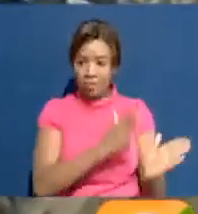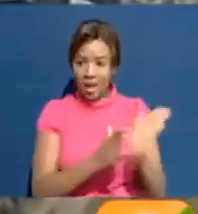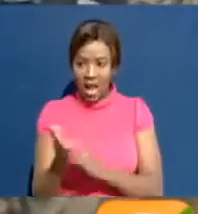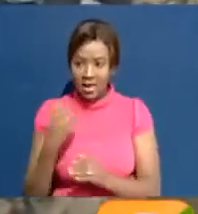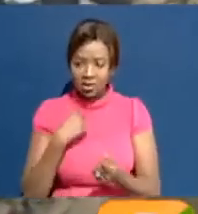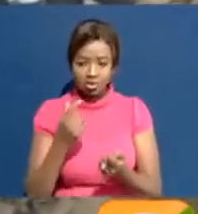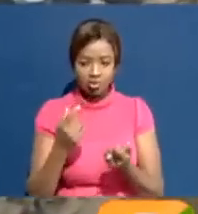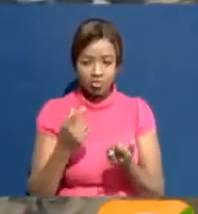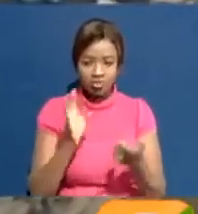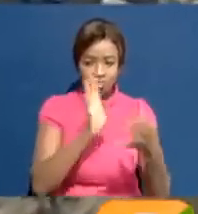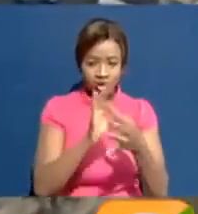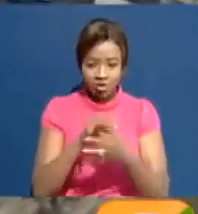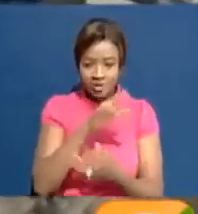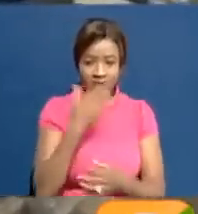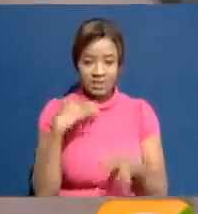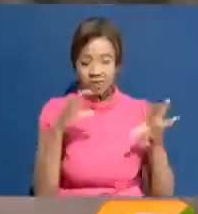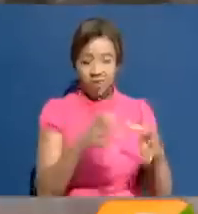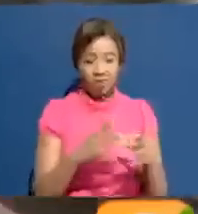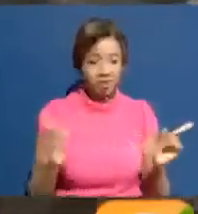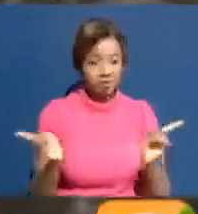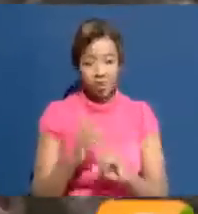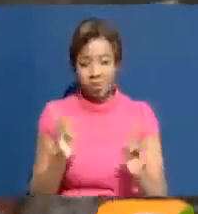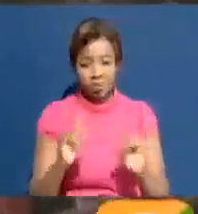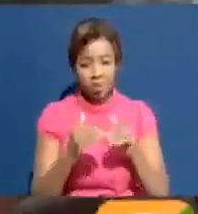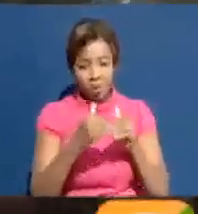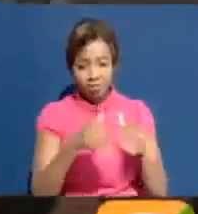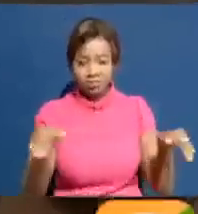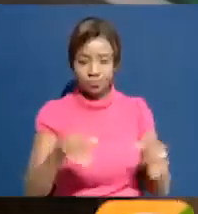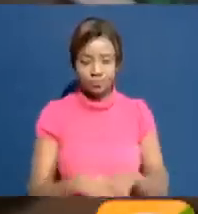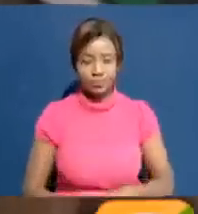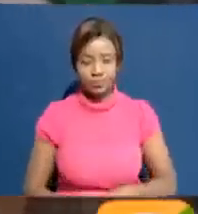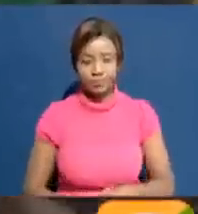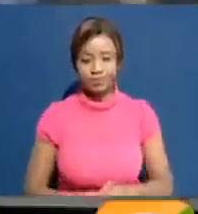wanaowashawishi kujiunga nalo. Brenda Wanga, Runinga ya Citizen.